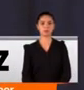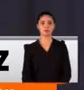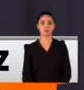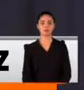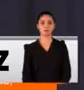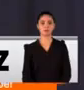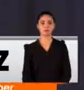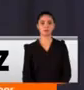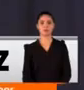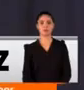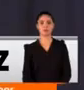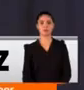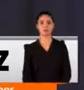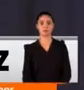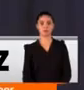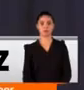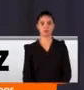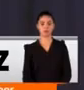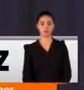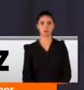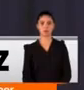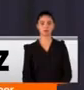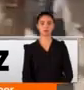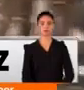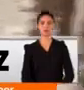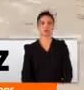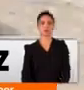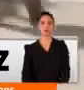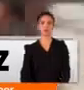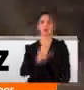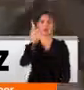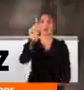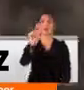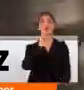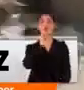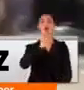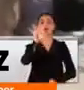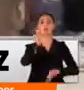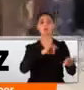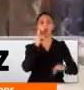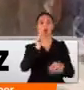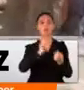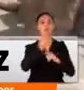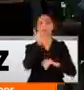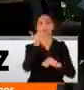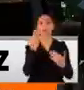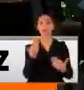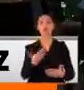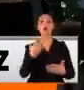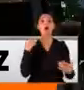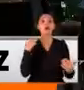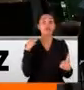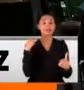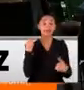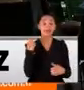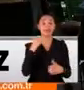our time, at the place we choose, in the moment of our choosing. 31 Ağustos planında henüz bir değişiklik yok ama yeni